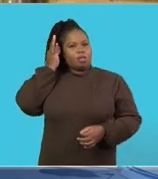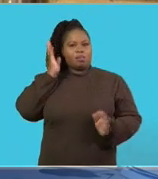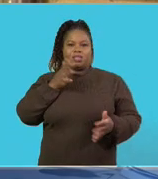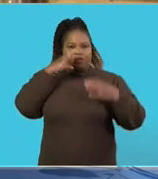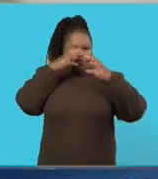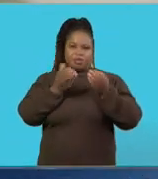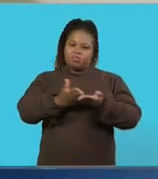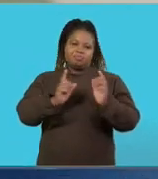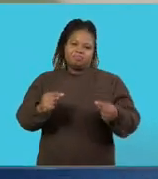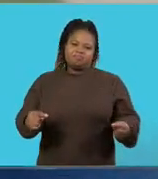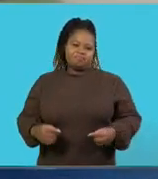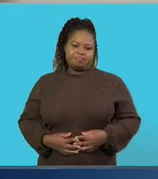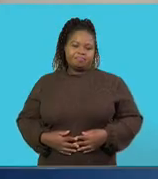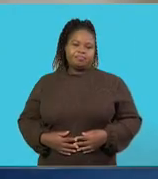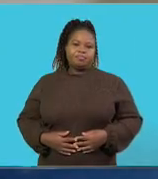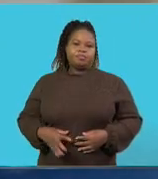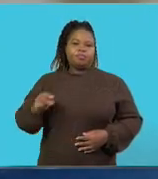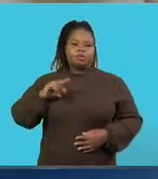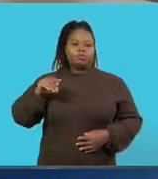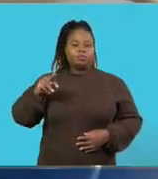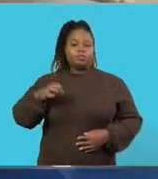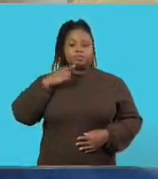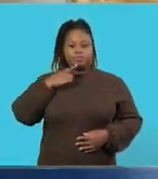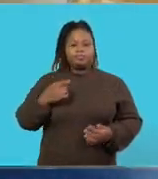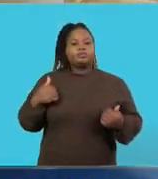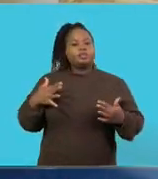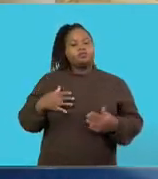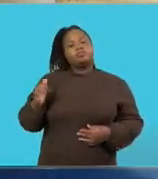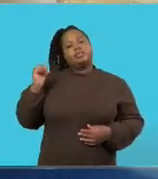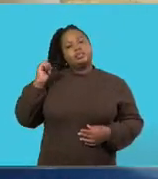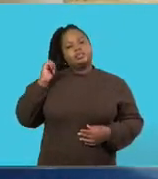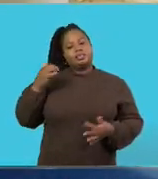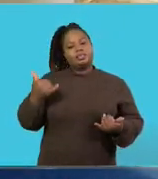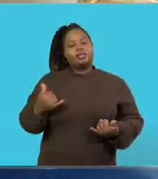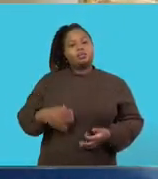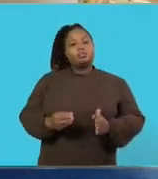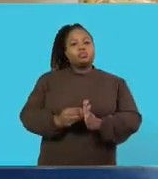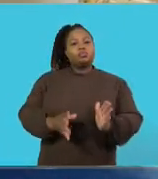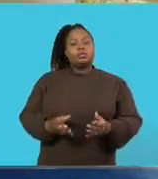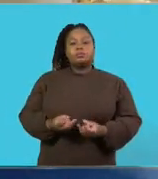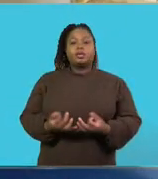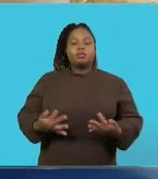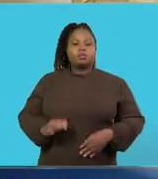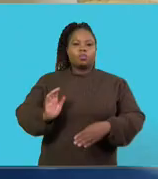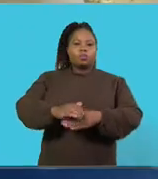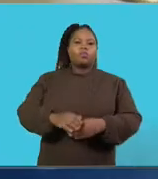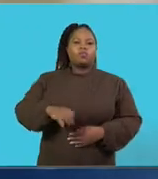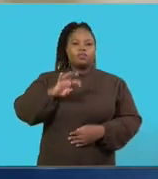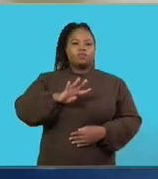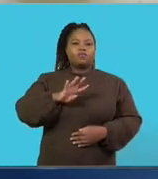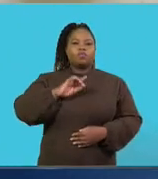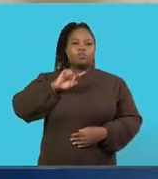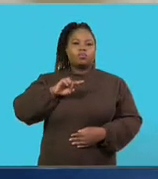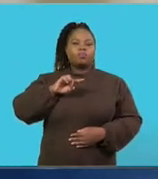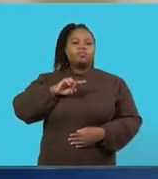sa sheba mosebetsi wa dibuka. Maranzano o bolela ga go tloga tsatsing la maobane a kutile baithuti ba fetang 40 ka palo